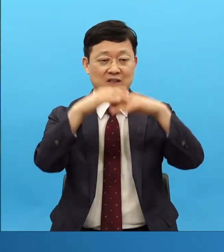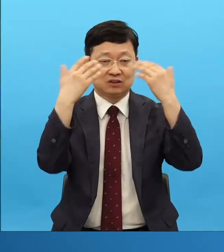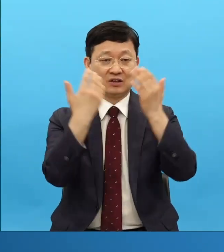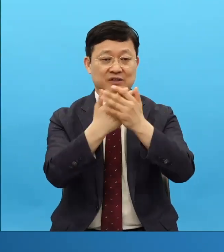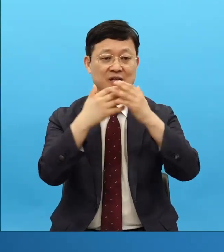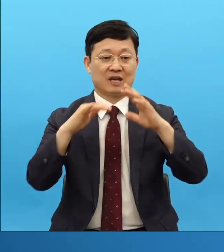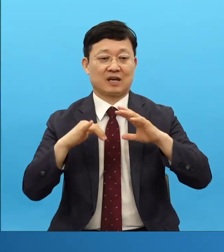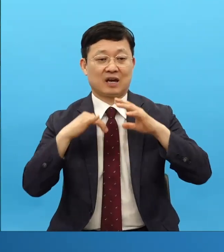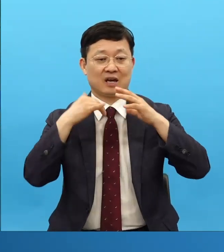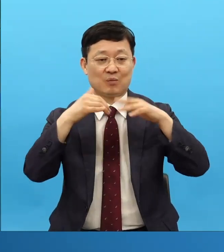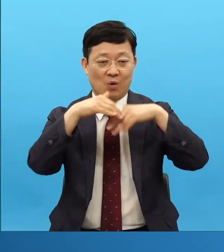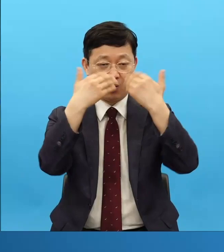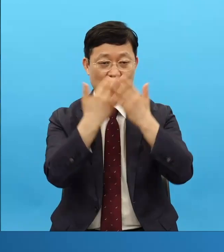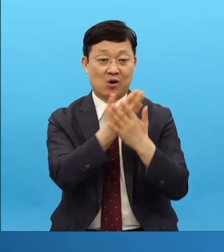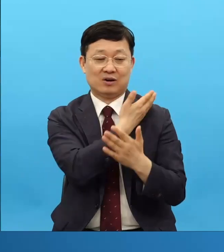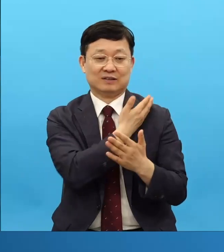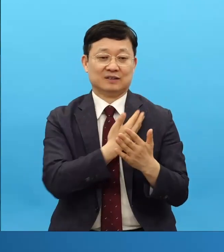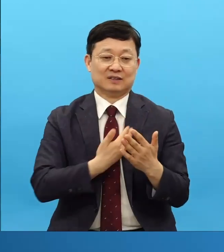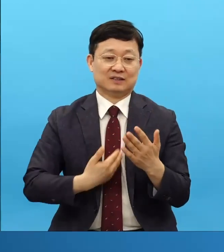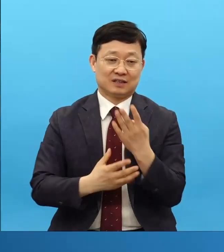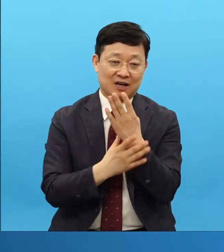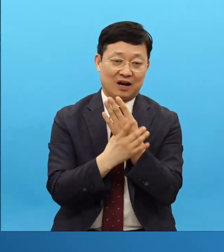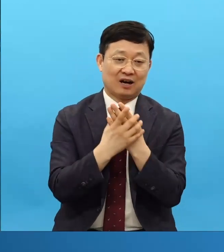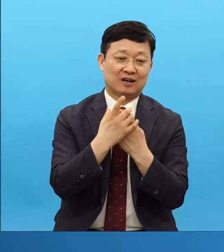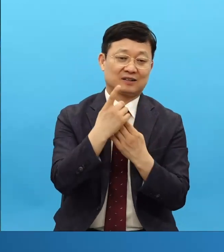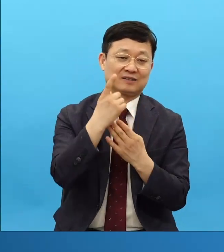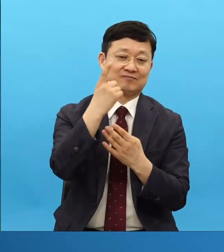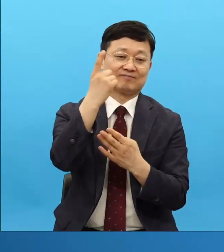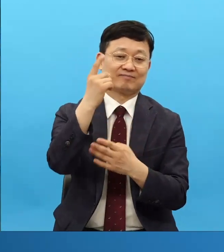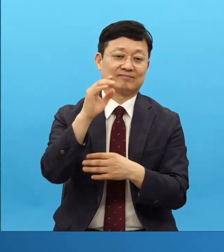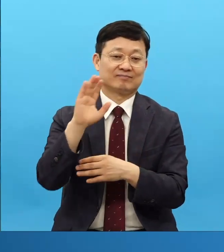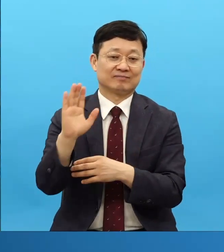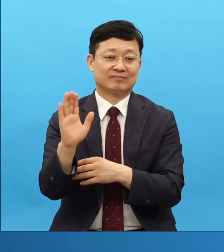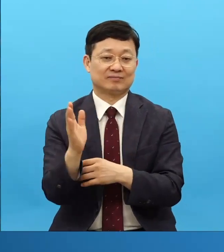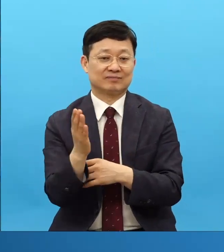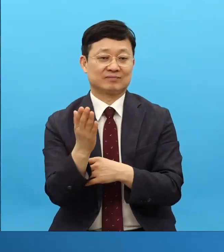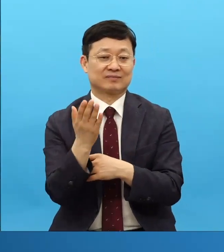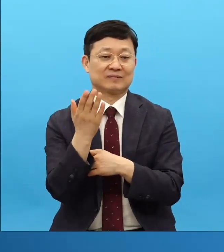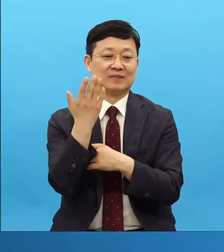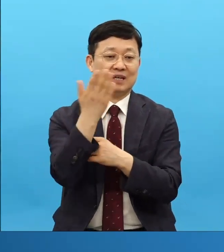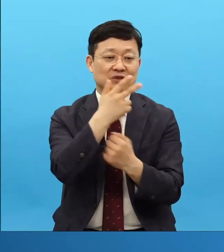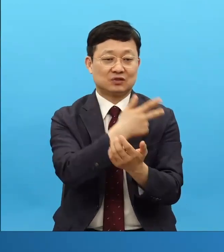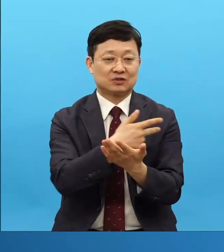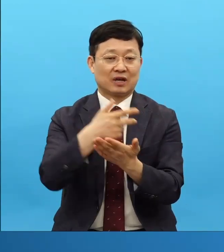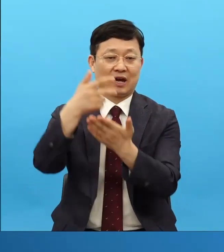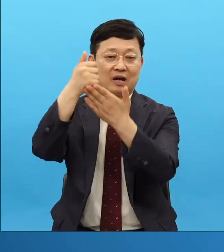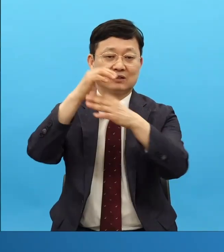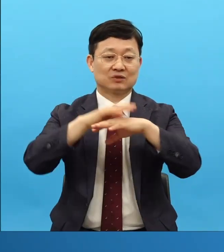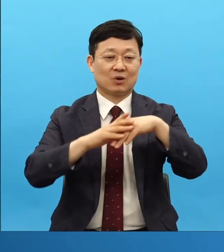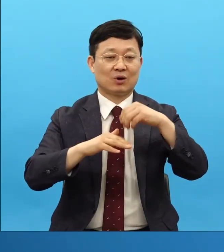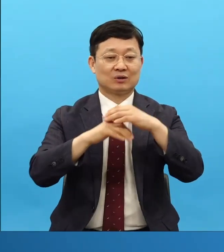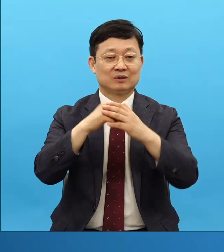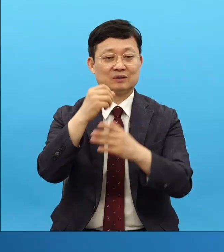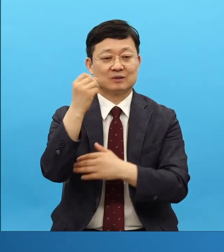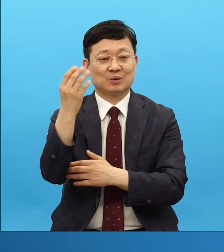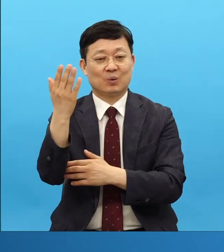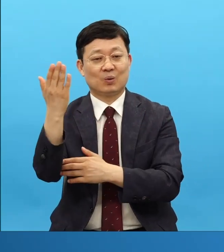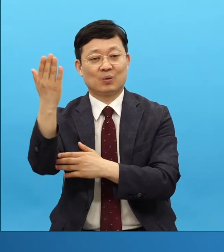보내. 전 세계 모든 제자 하나 되어 주께 두